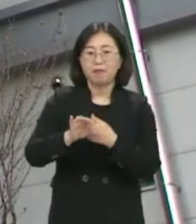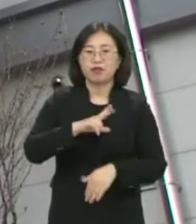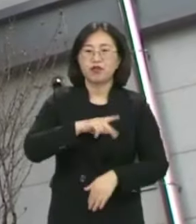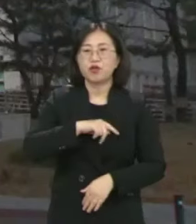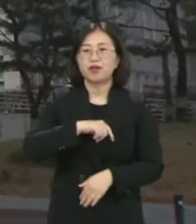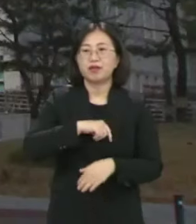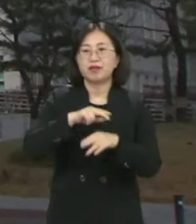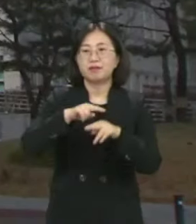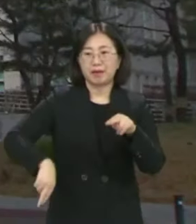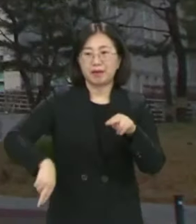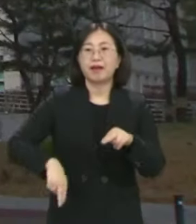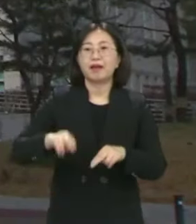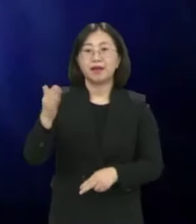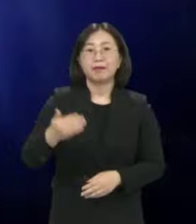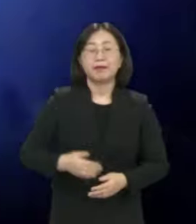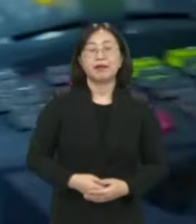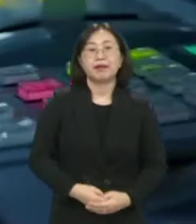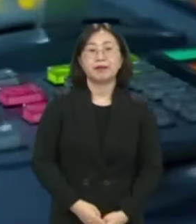상실하게